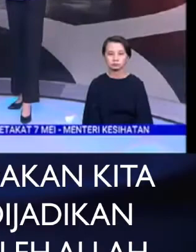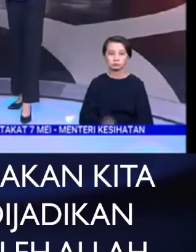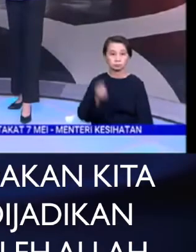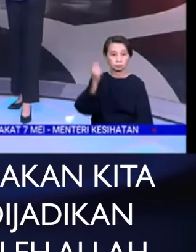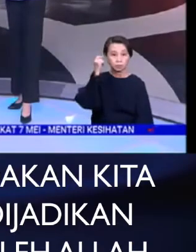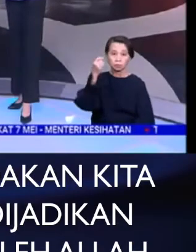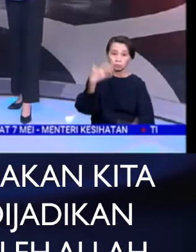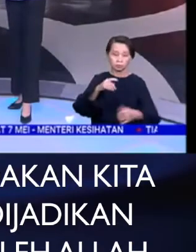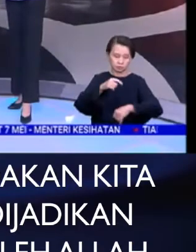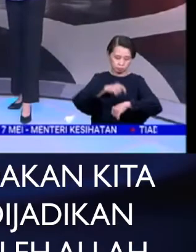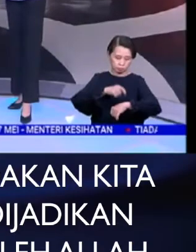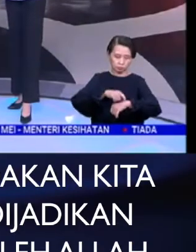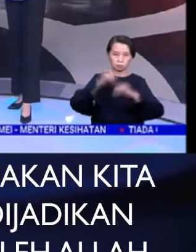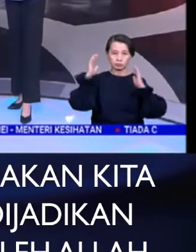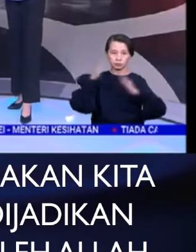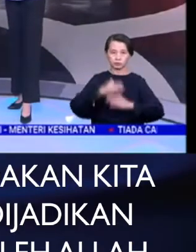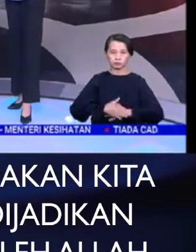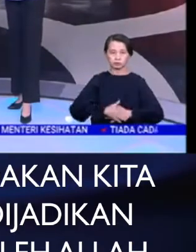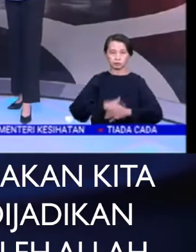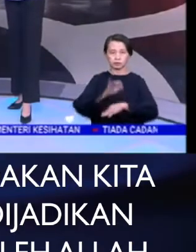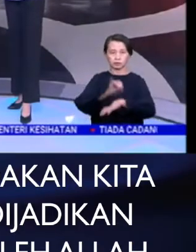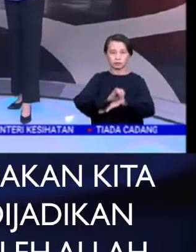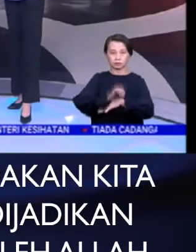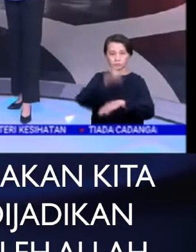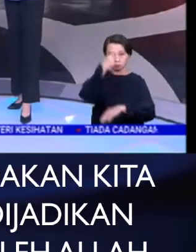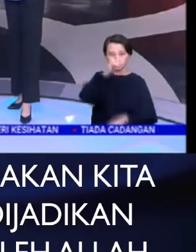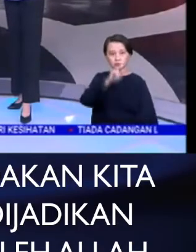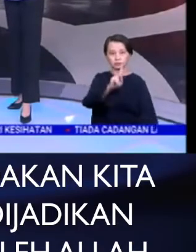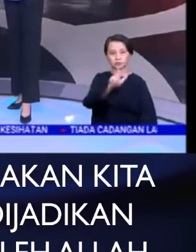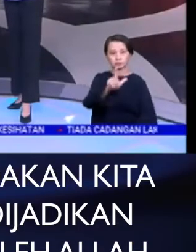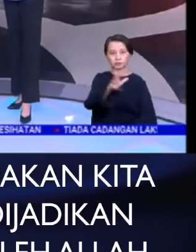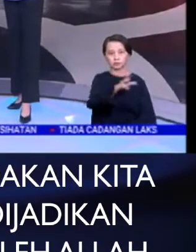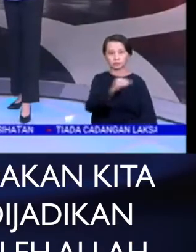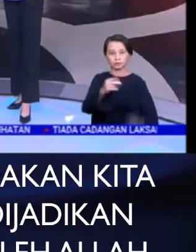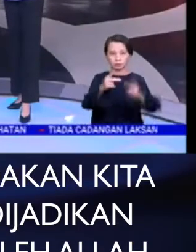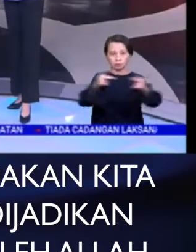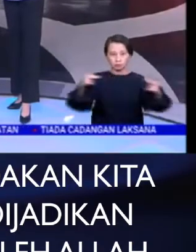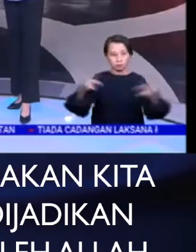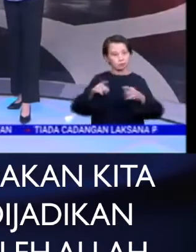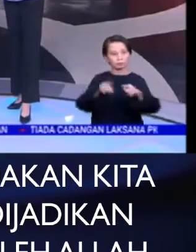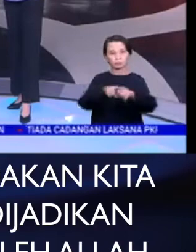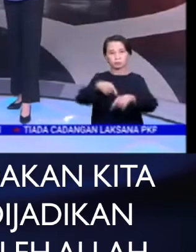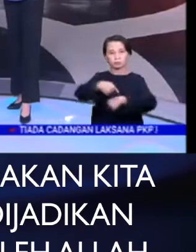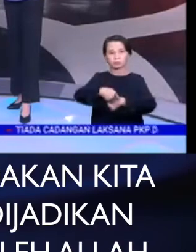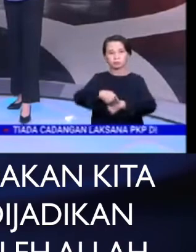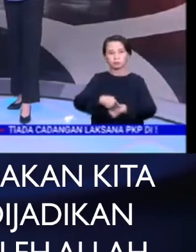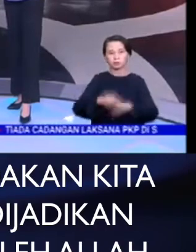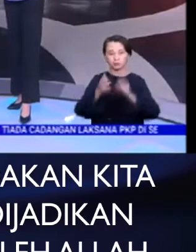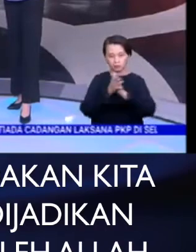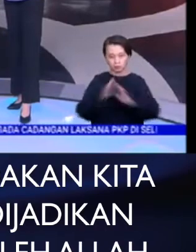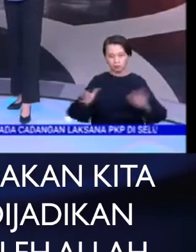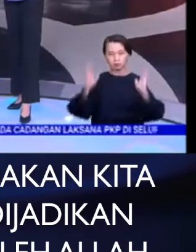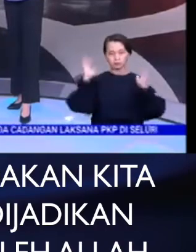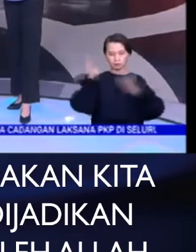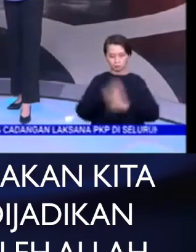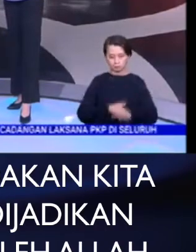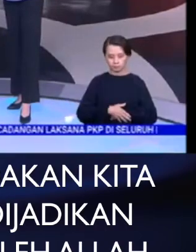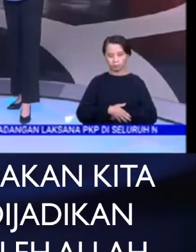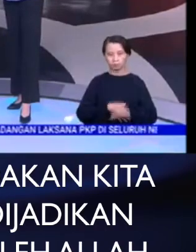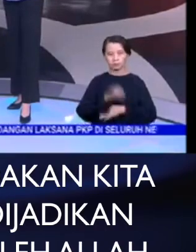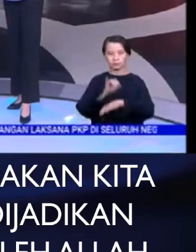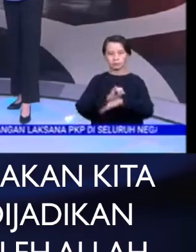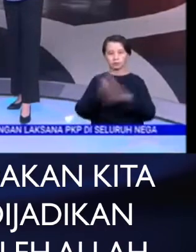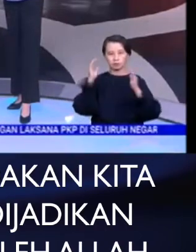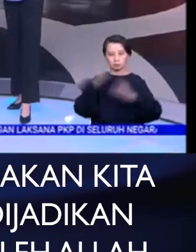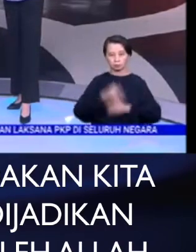Sebentar tadi telah pun masuk waktu solat fardu isyak bagi Kuala Lumpur dan kawasan-kawasan yang sewaktu dengannya. Selamat tunaikan solat fardu isyak dan